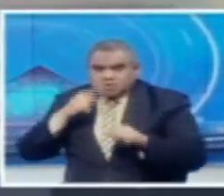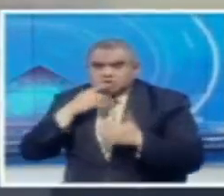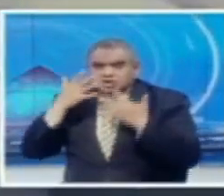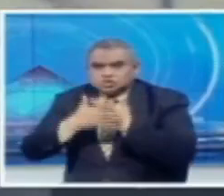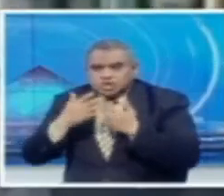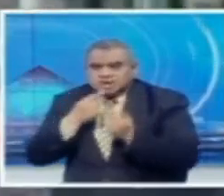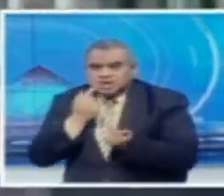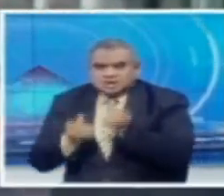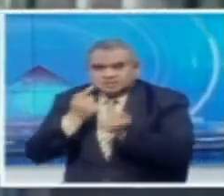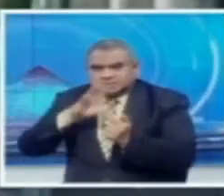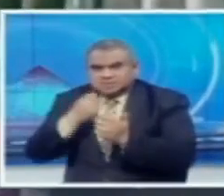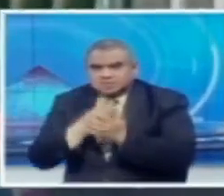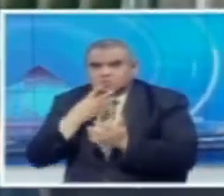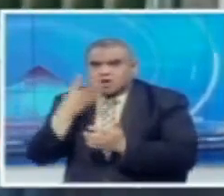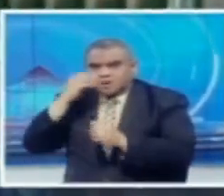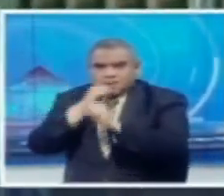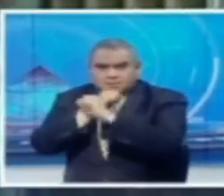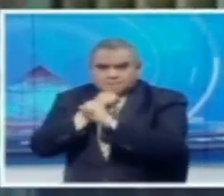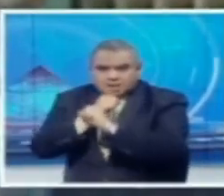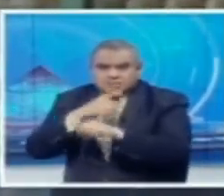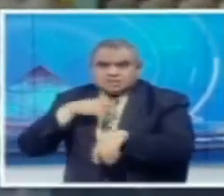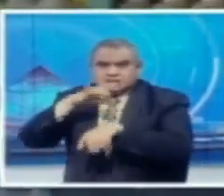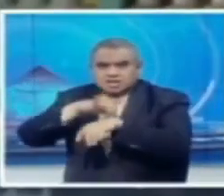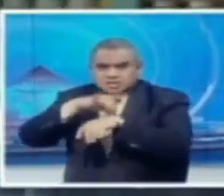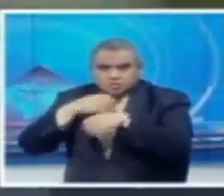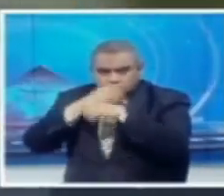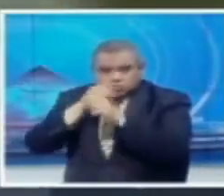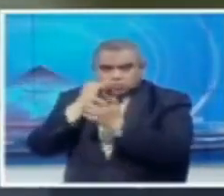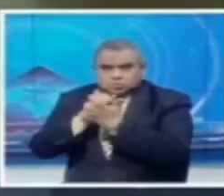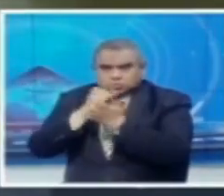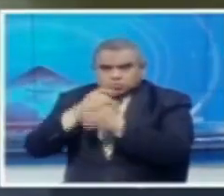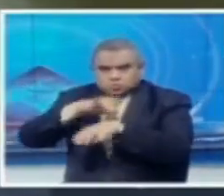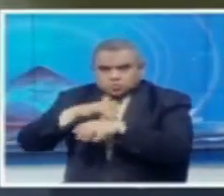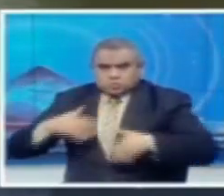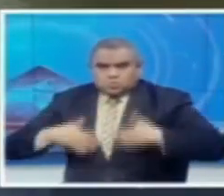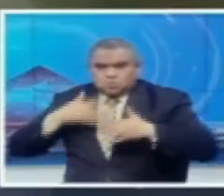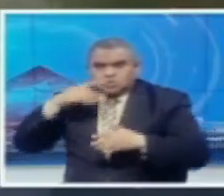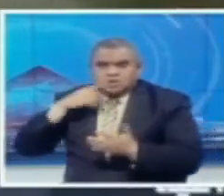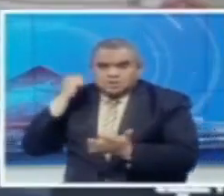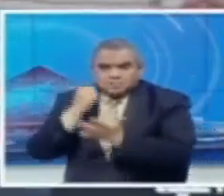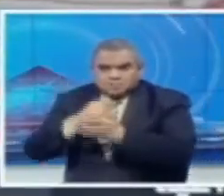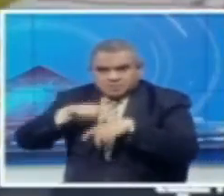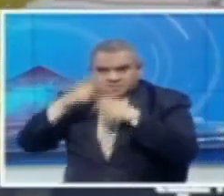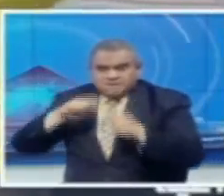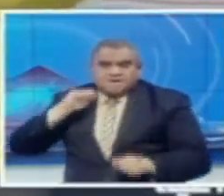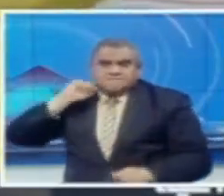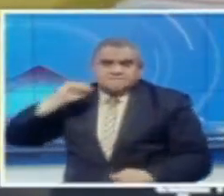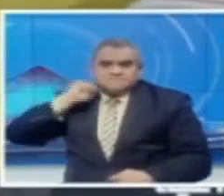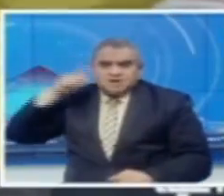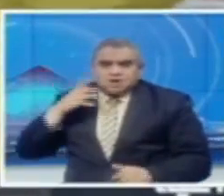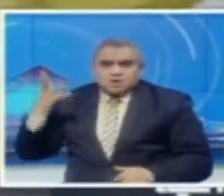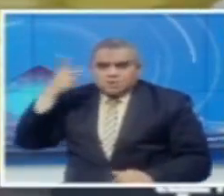أعلاف و4 مخازن وعيادتين بيطريتين جميعها بدون ترخيص بالفيوم بمضبوطات